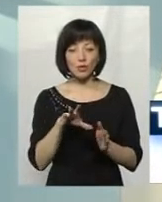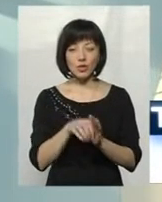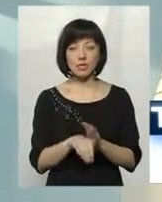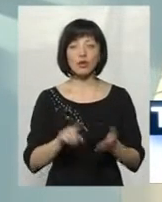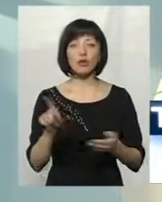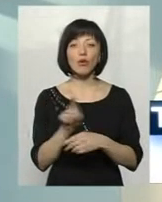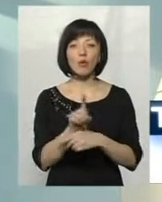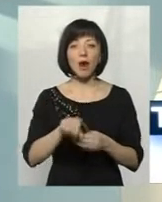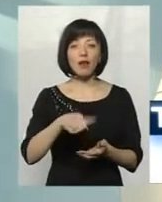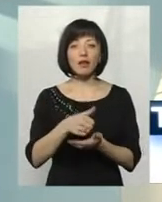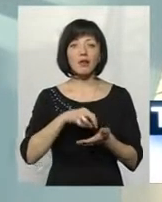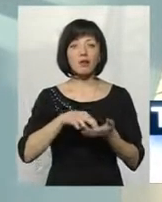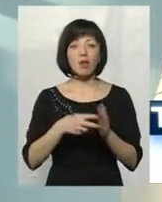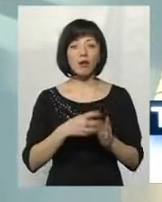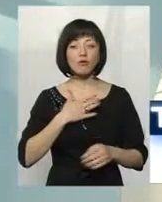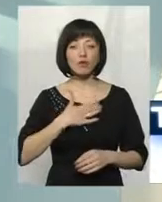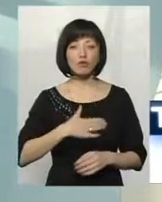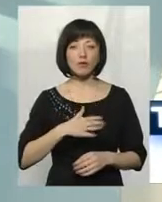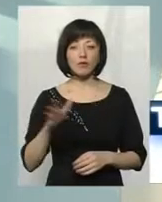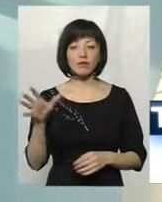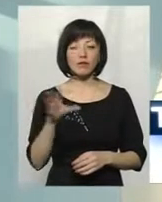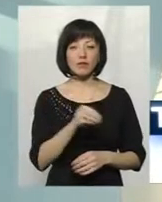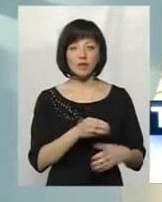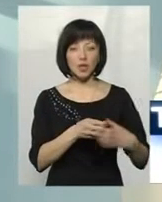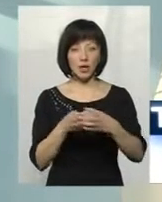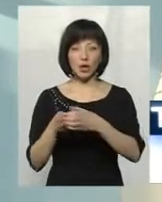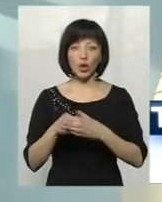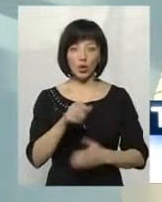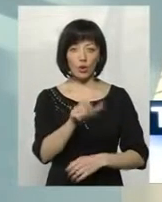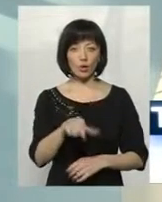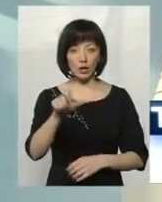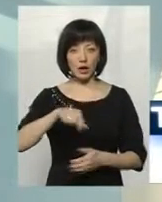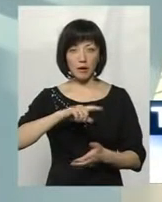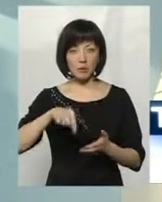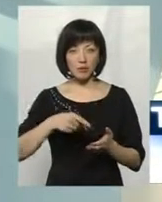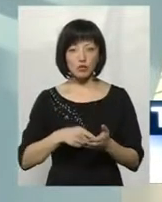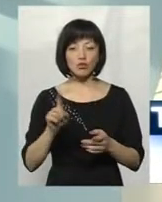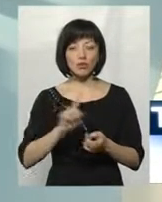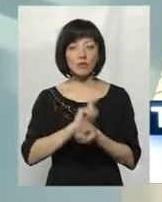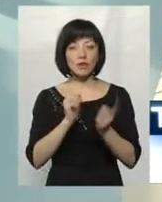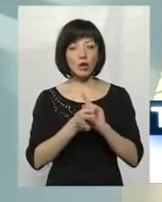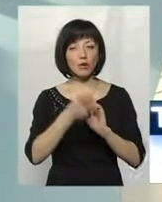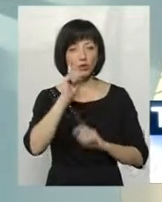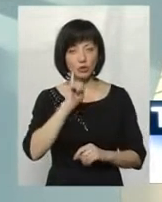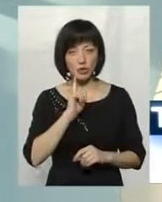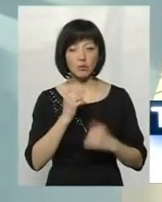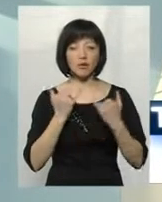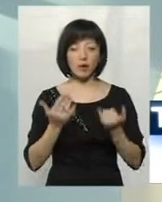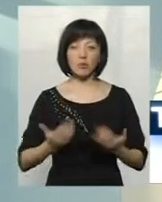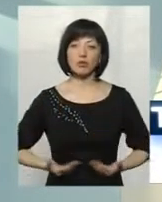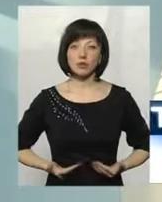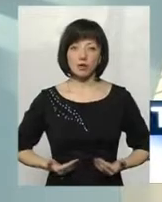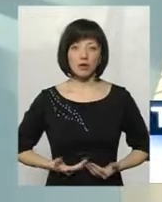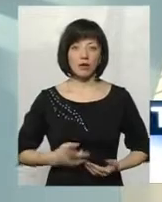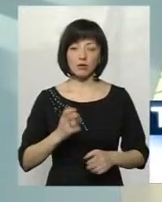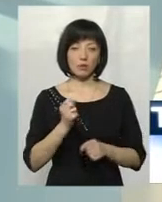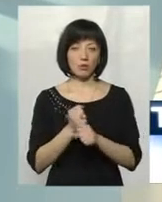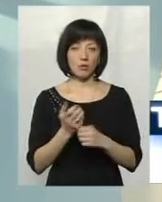плану, такого, який би влаштував всю територіальну громаду, і щоб місто стало зручним для проживання, не